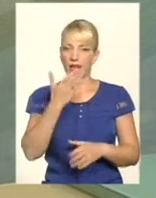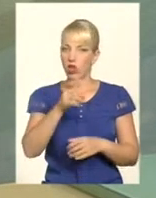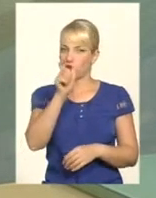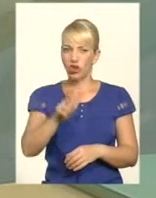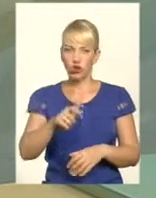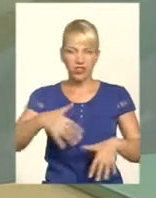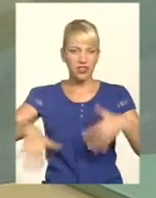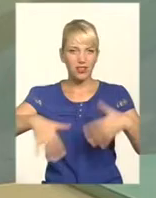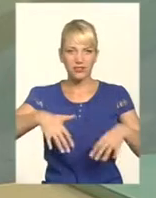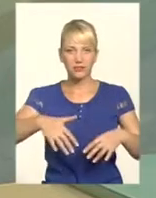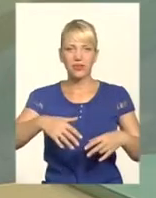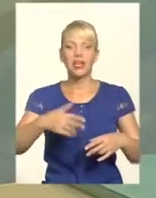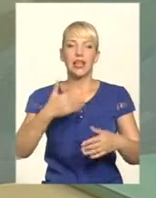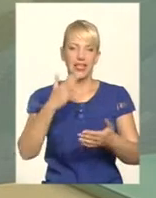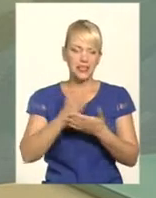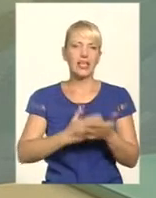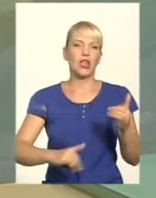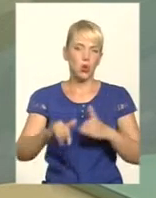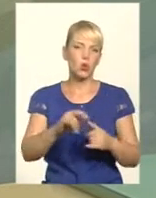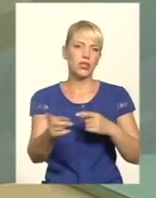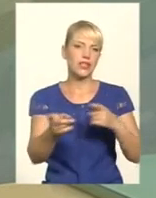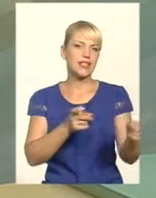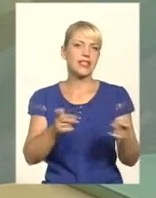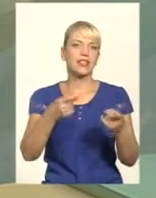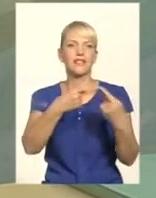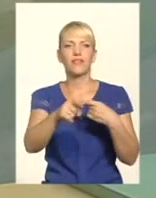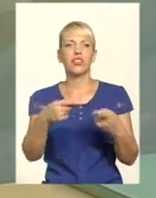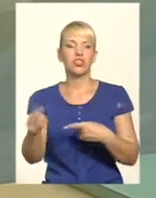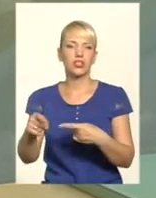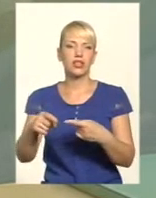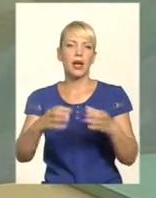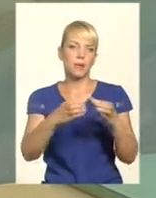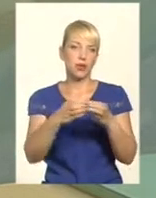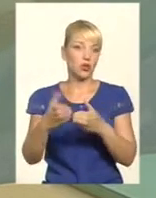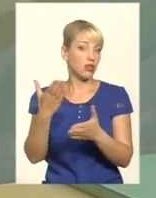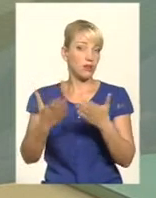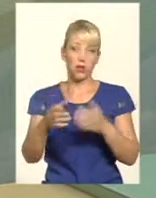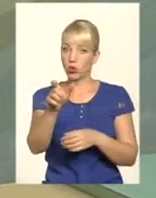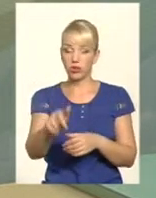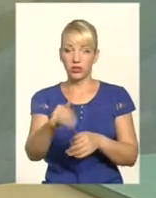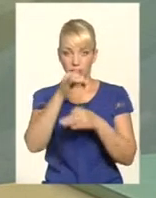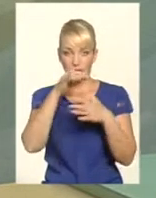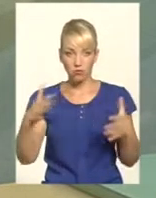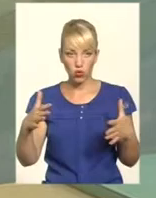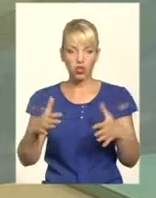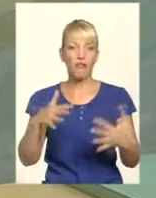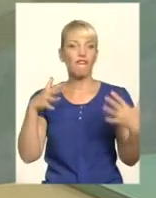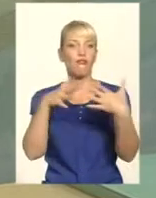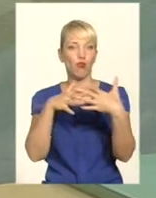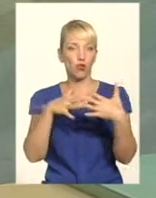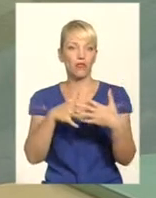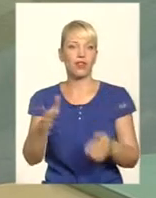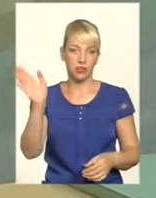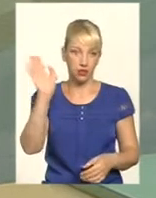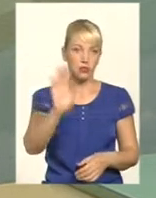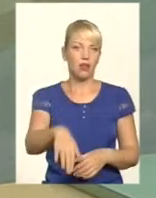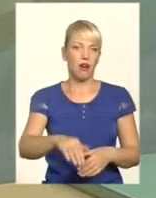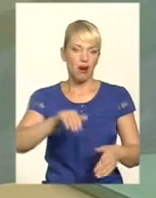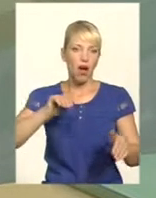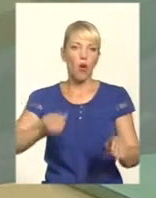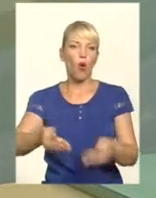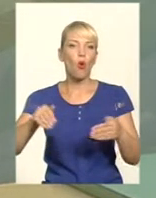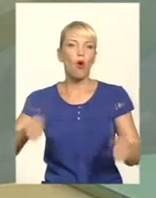нас є куди задіяти їх в інших підрозділах, мається на увазі. Якщо він не може воювати, хай він копає окоп